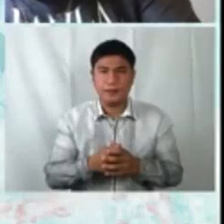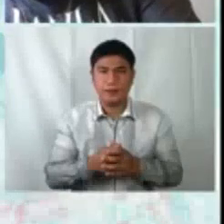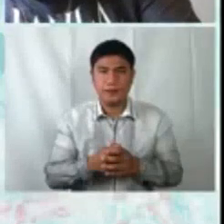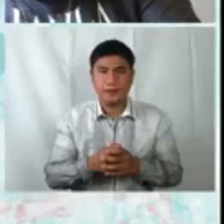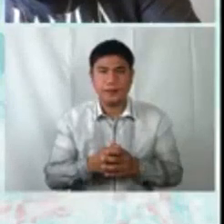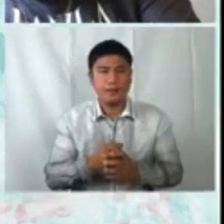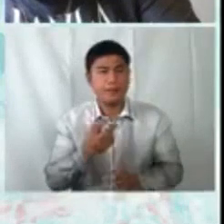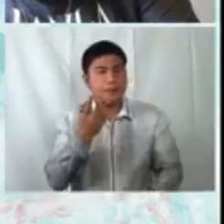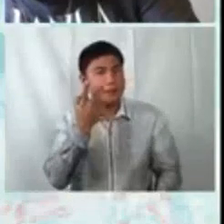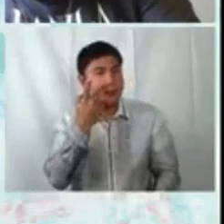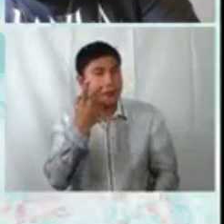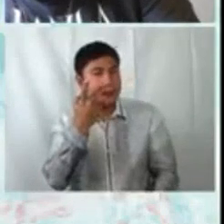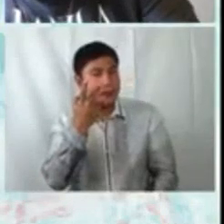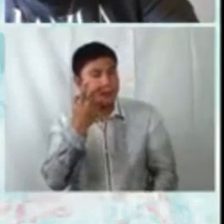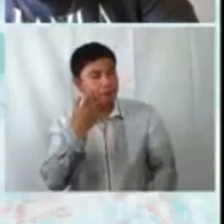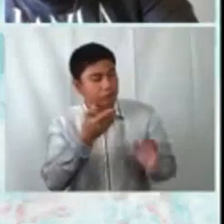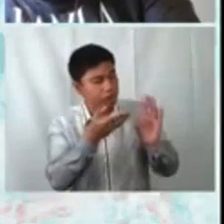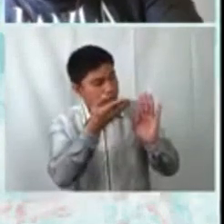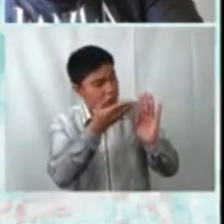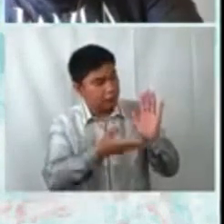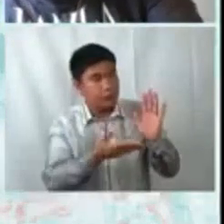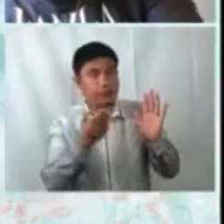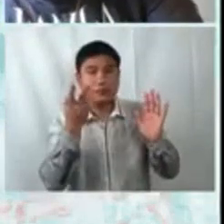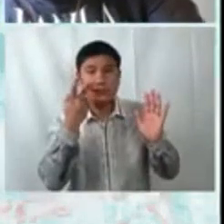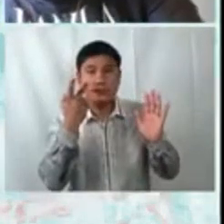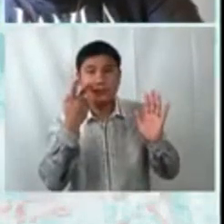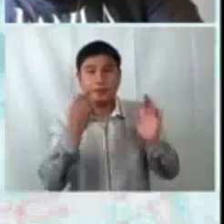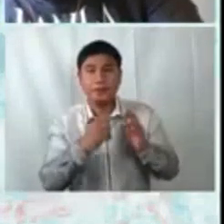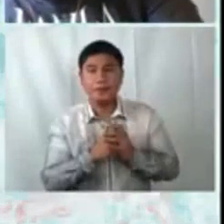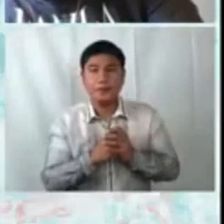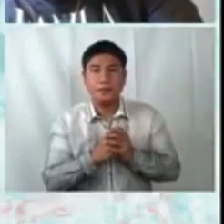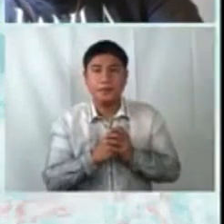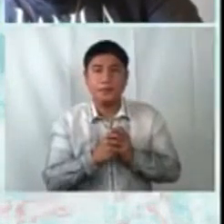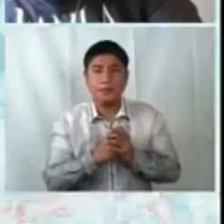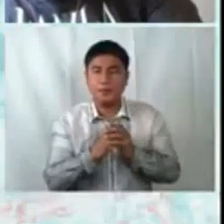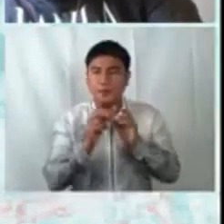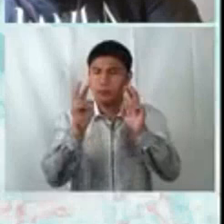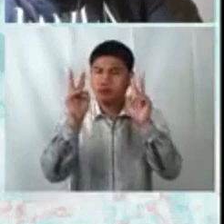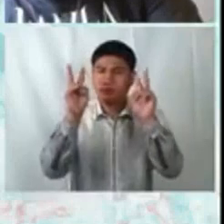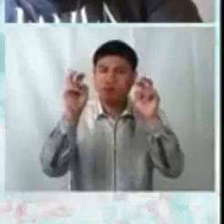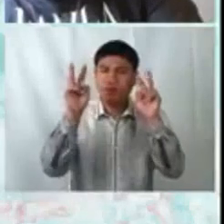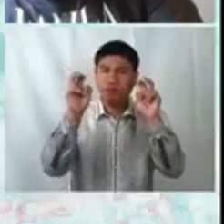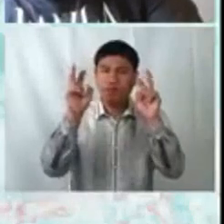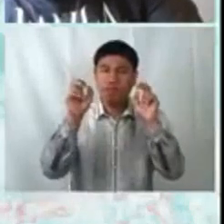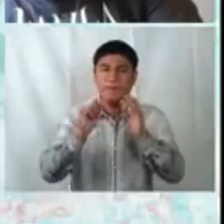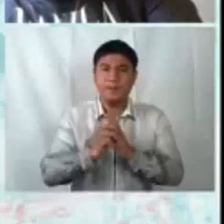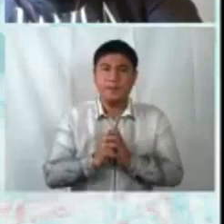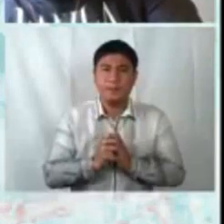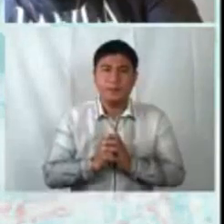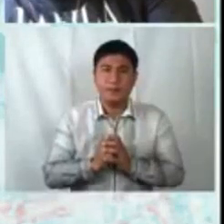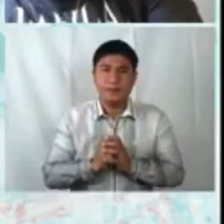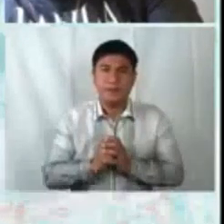Makikita natin dito, no? Yung tinatawag natin na